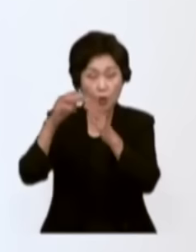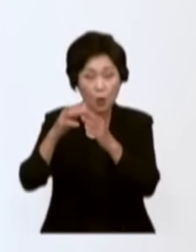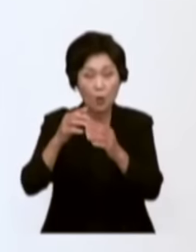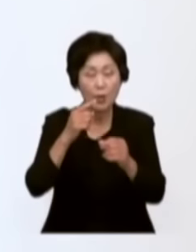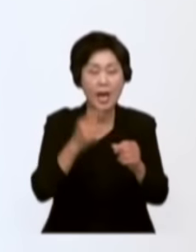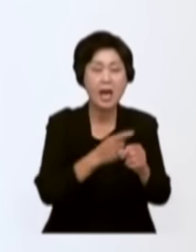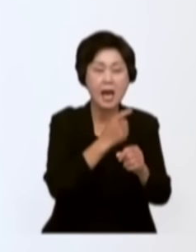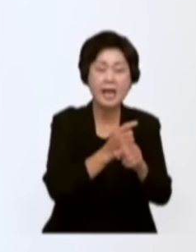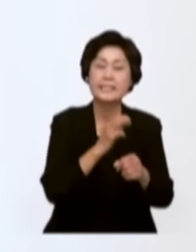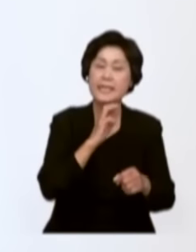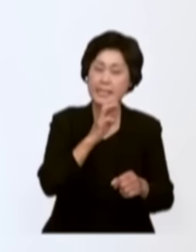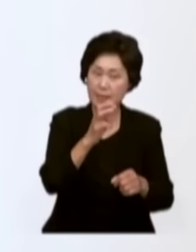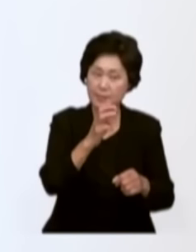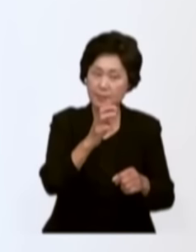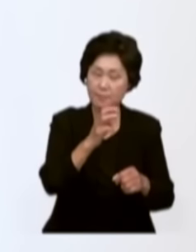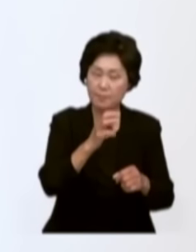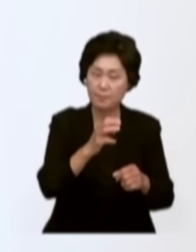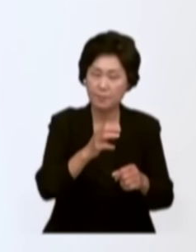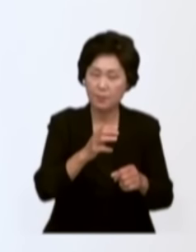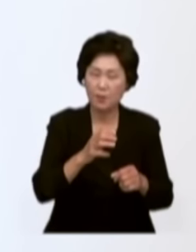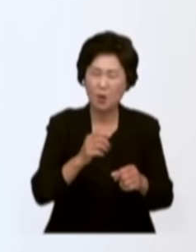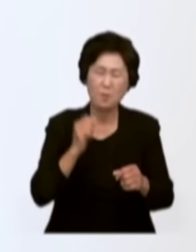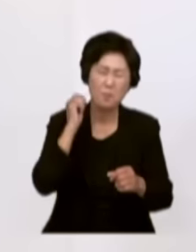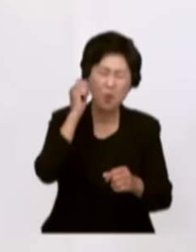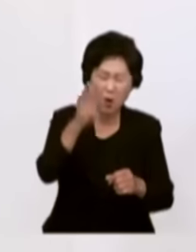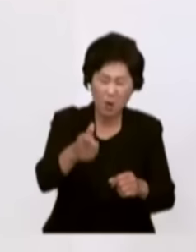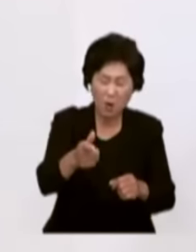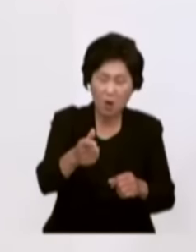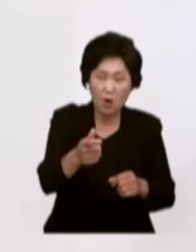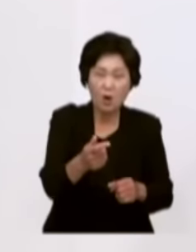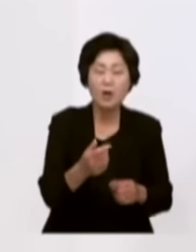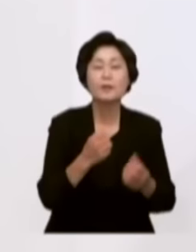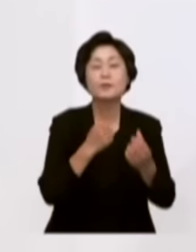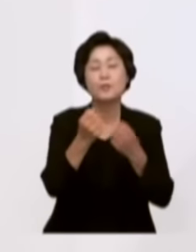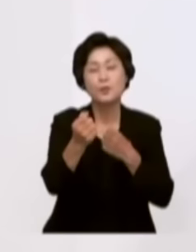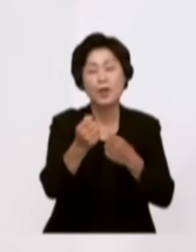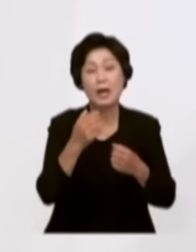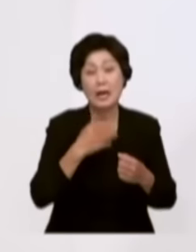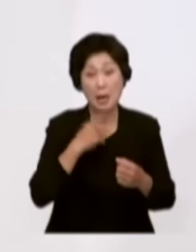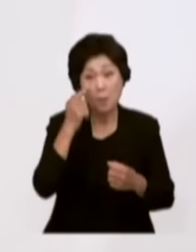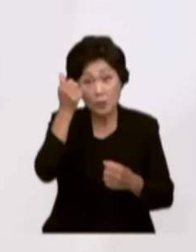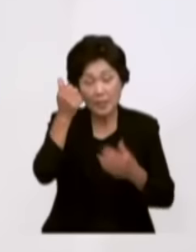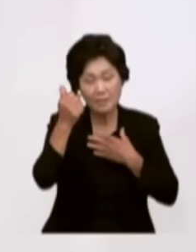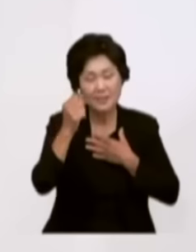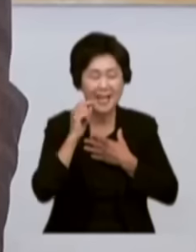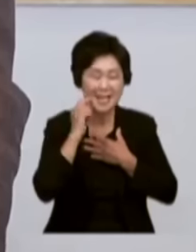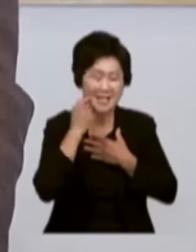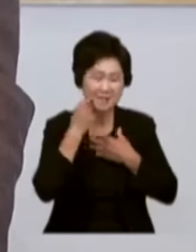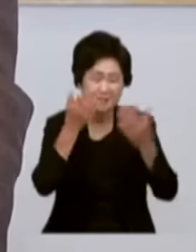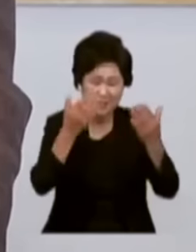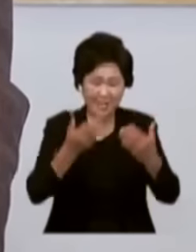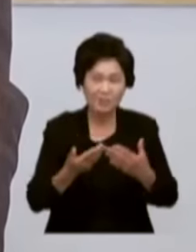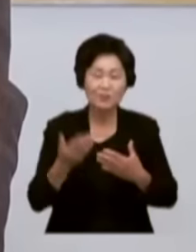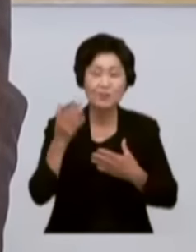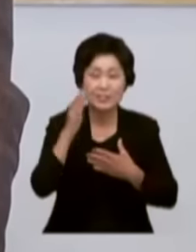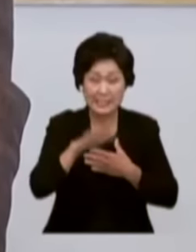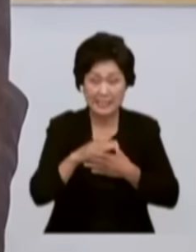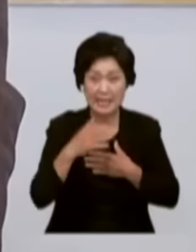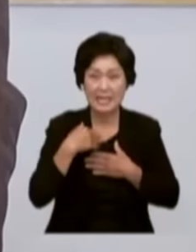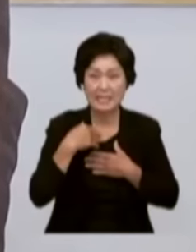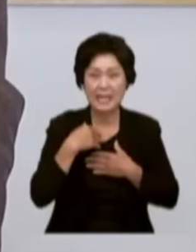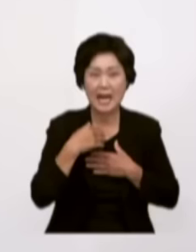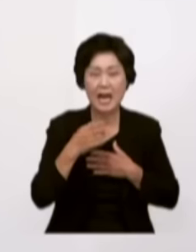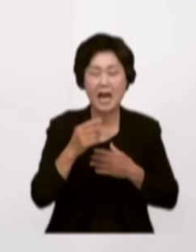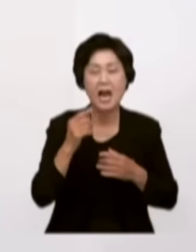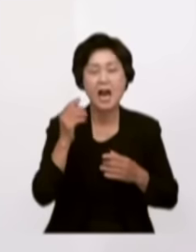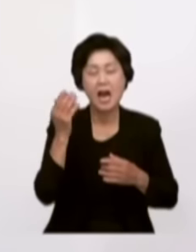그 네. 교회를 찾아가서 늘 했는데 목사님 워낙 예뻐해 주시니까 예, 더 열심히 회복되게 되고 예, 그래서